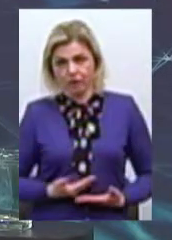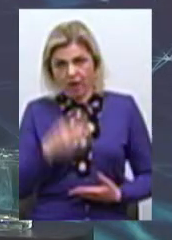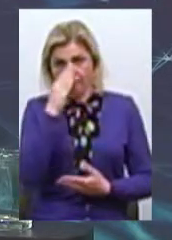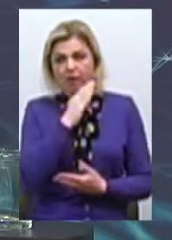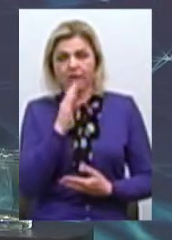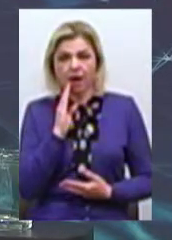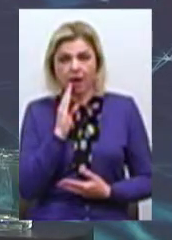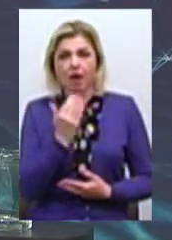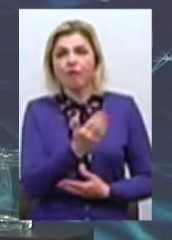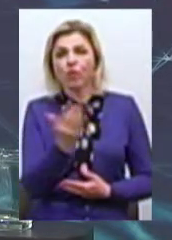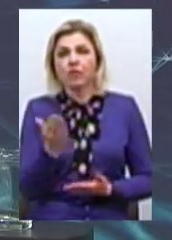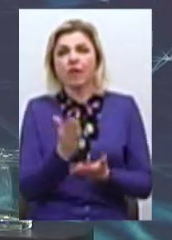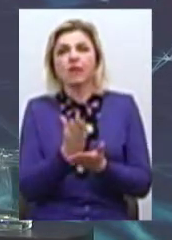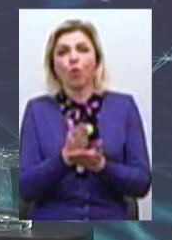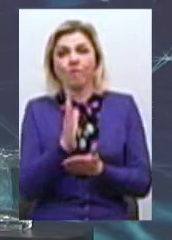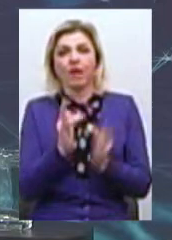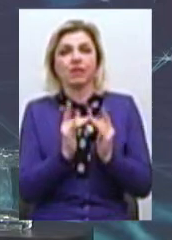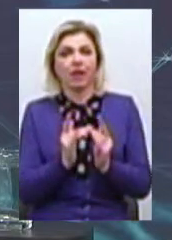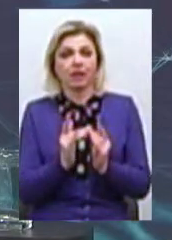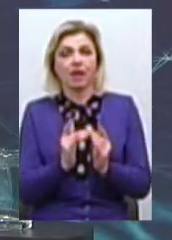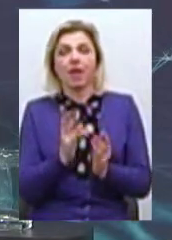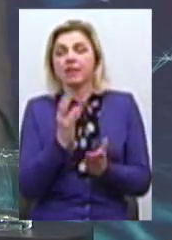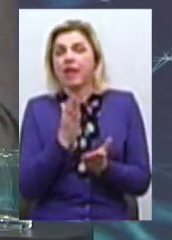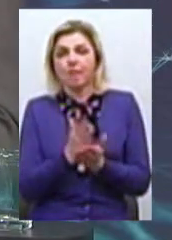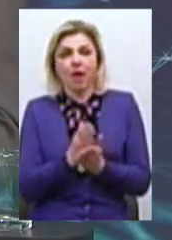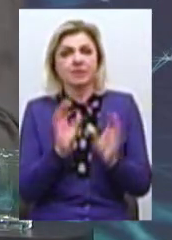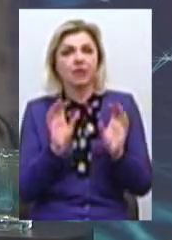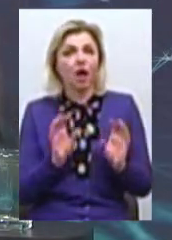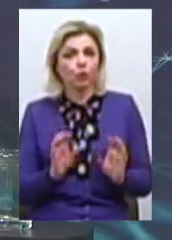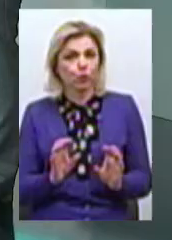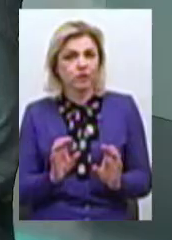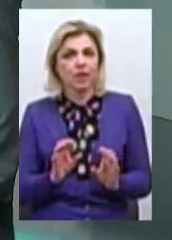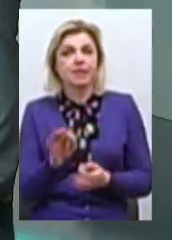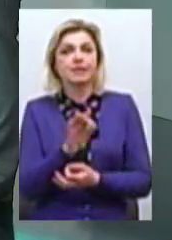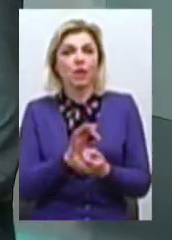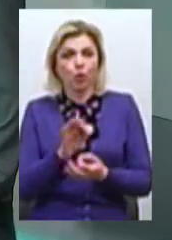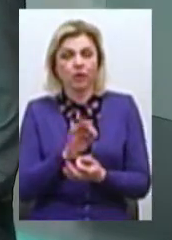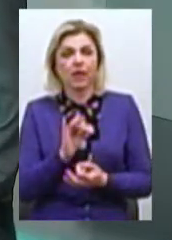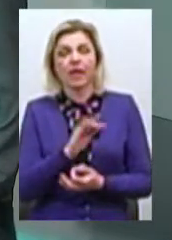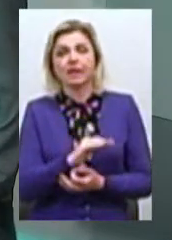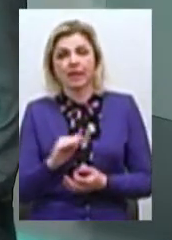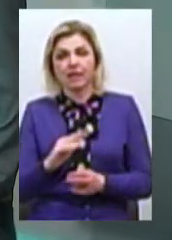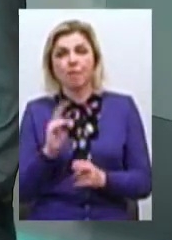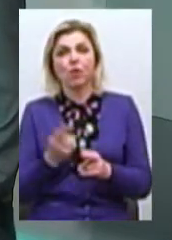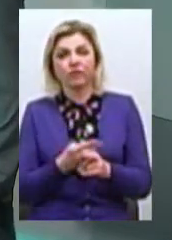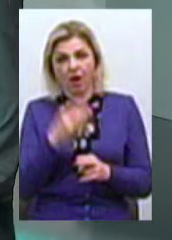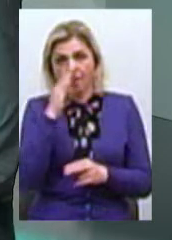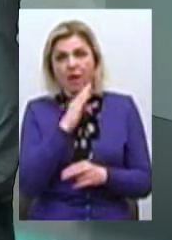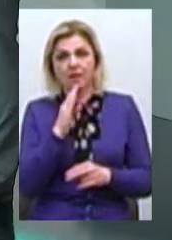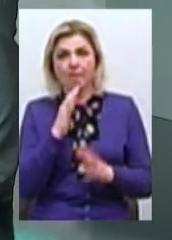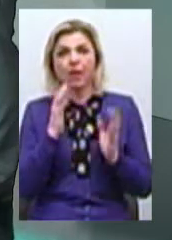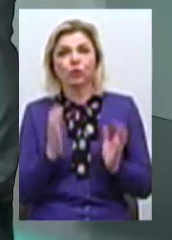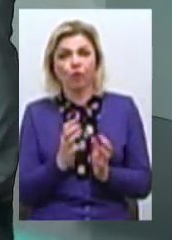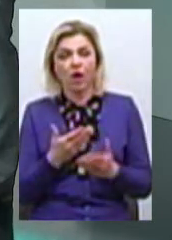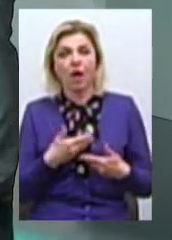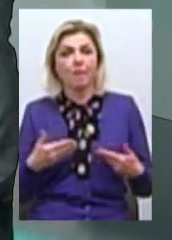Вони знаходяться в інтернатних закладах. І не маючи статуса сироти та дитини, позбавленого батьківського піклування, ми не